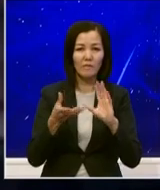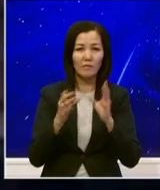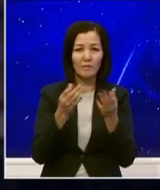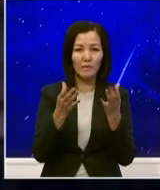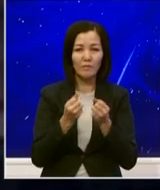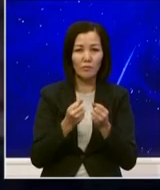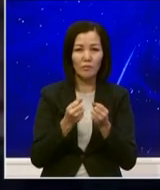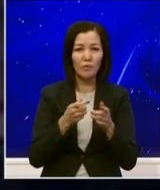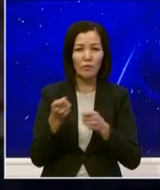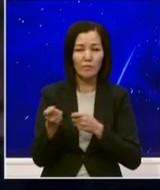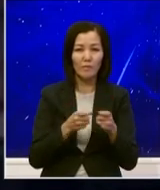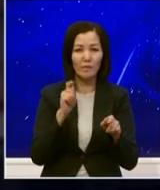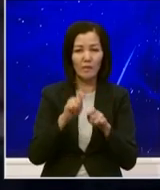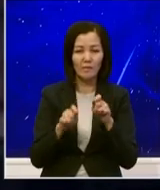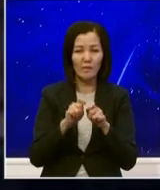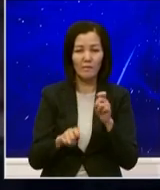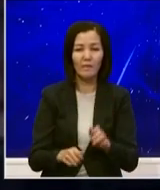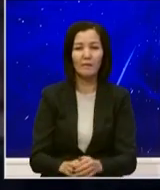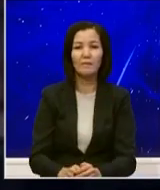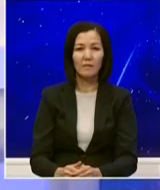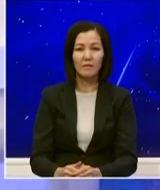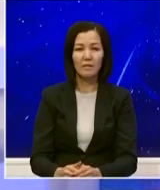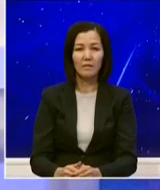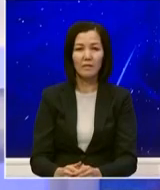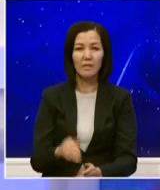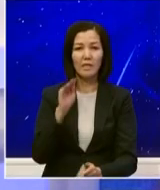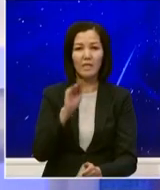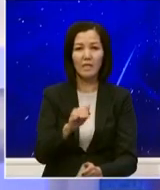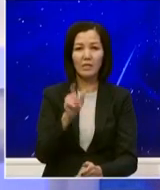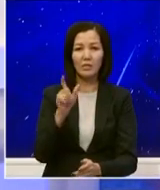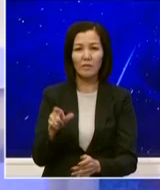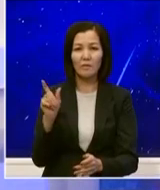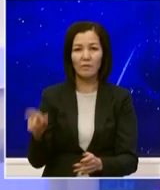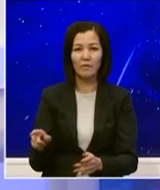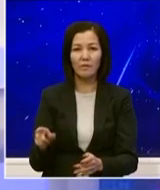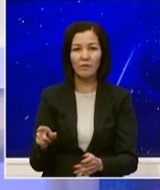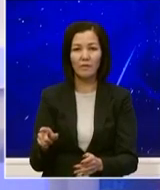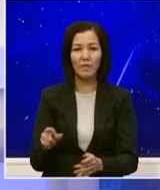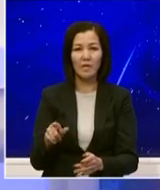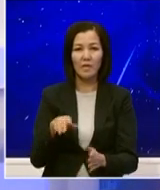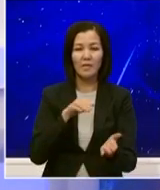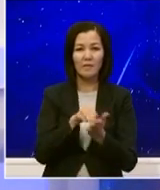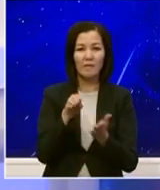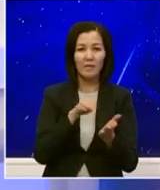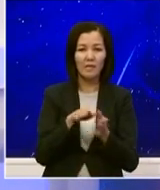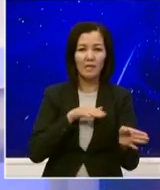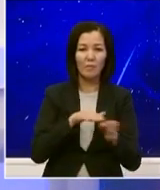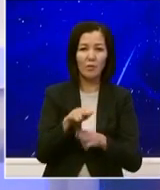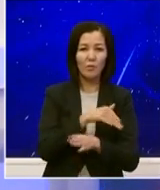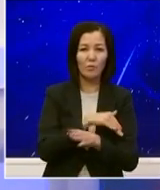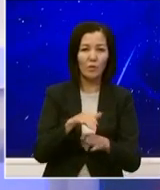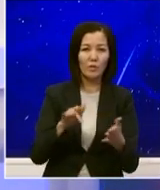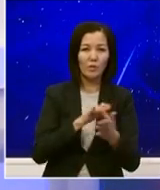на себя ведущую роль в расследовании. Тысячи вьетнамских веслобрюхих свиней заполнили улицы